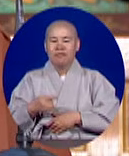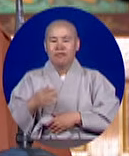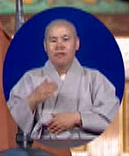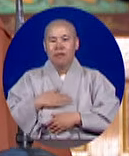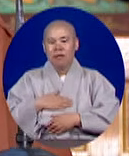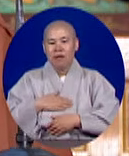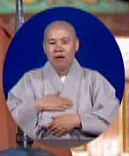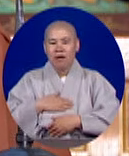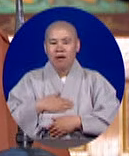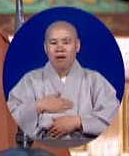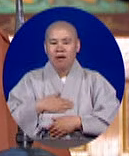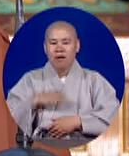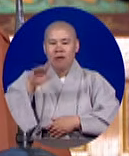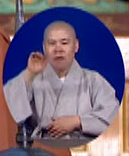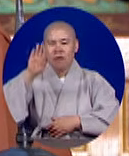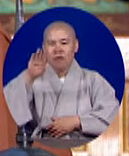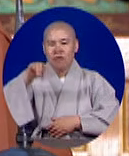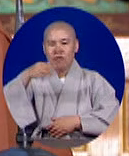나는 불성이다.